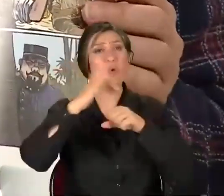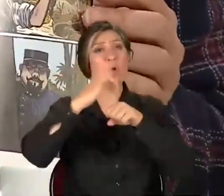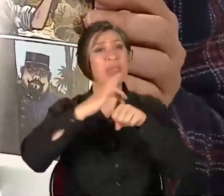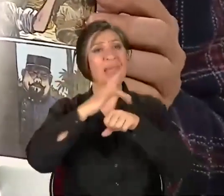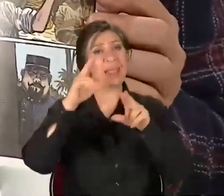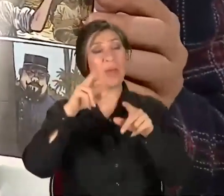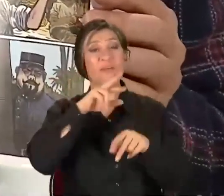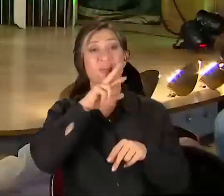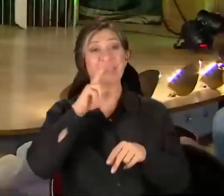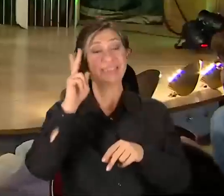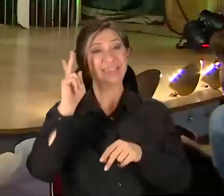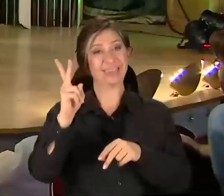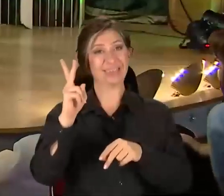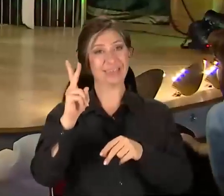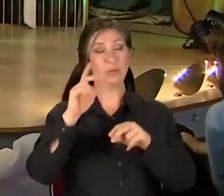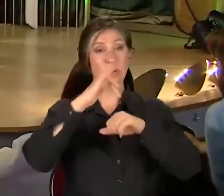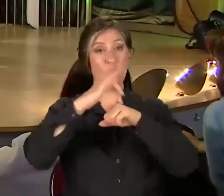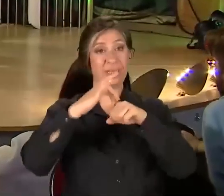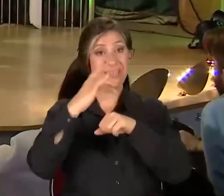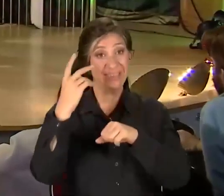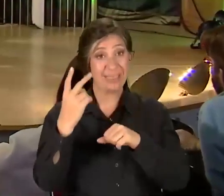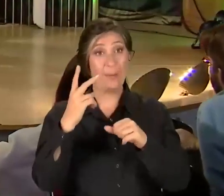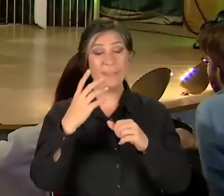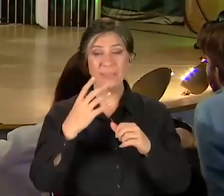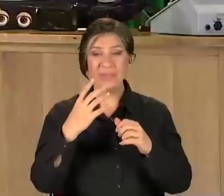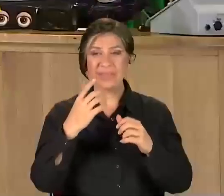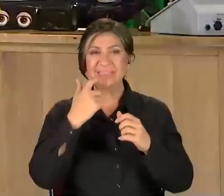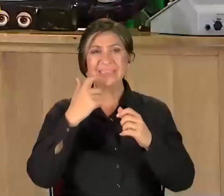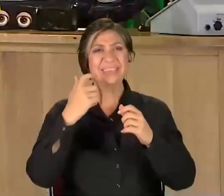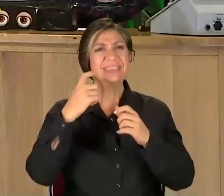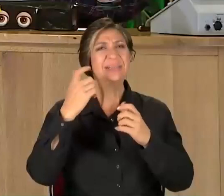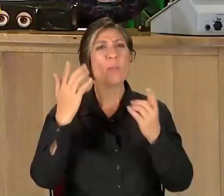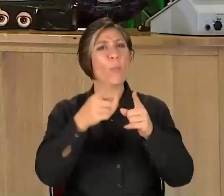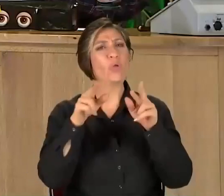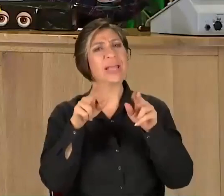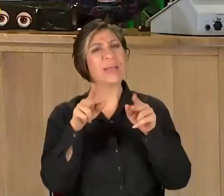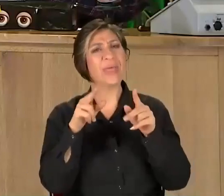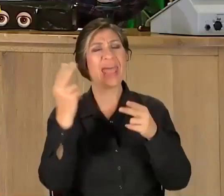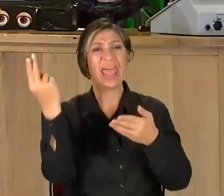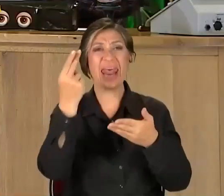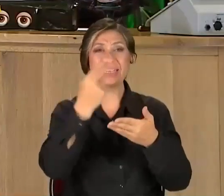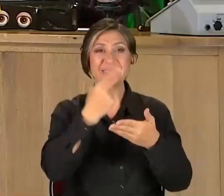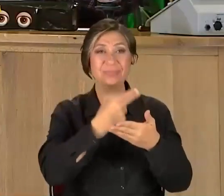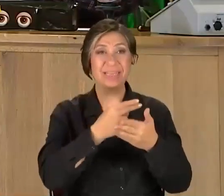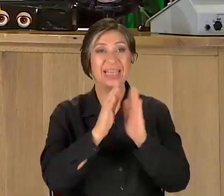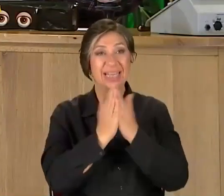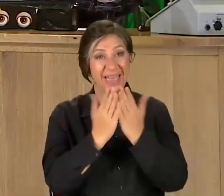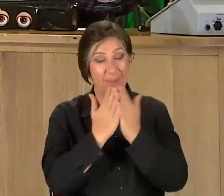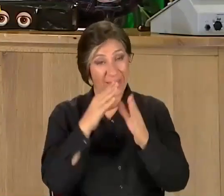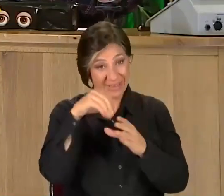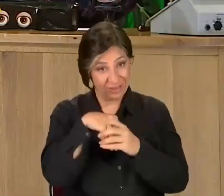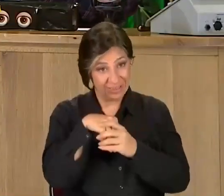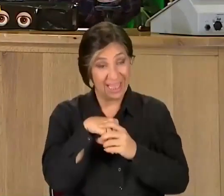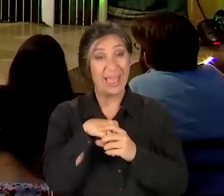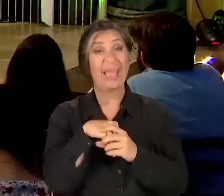gibi Fransız ülkesinin de bandesinelerde, yani böyle resimli kitaplarda,